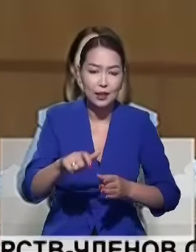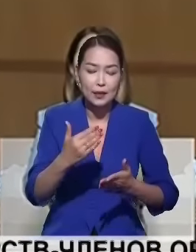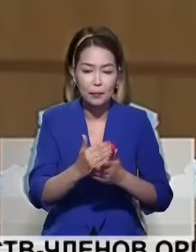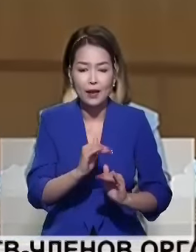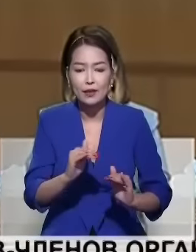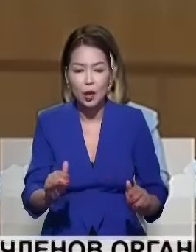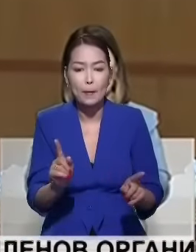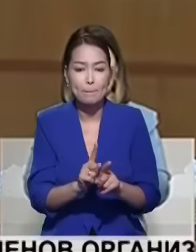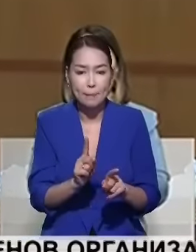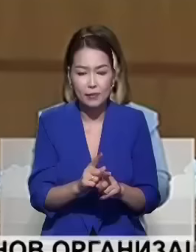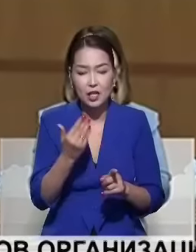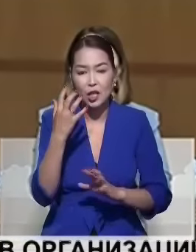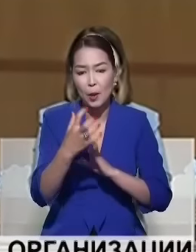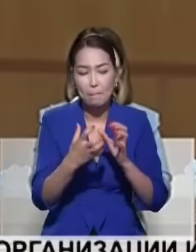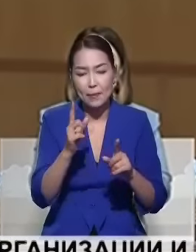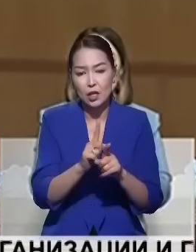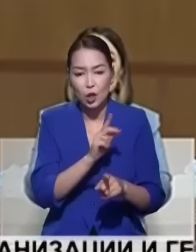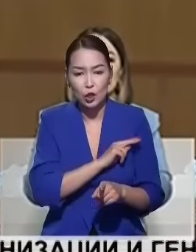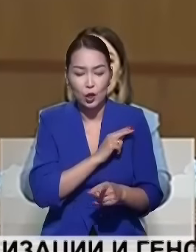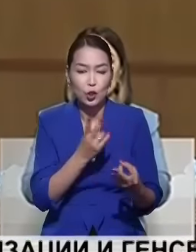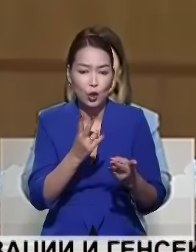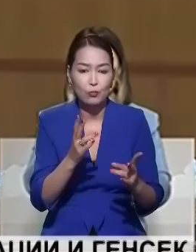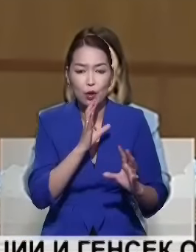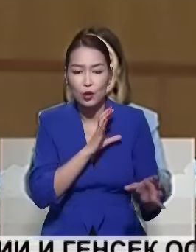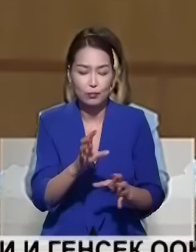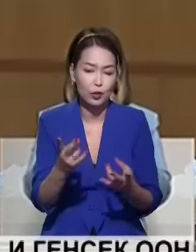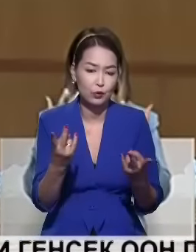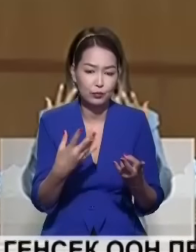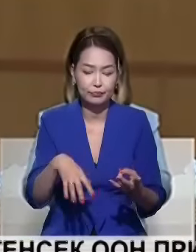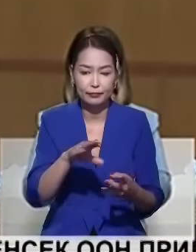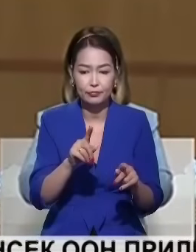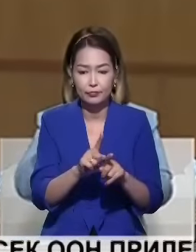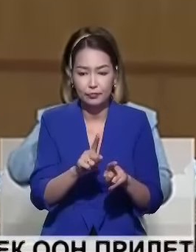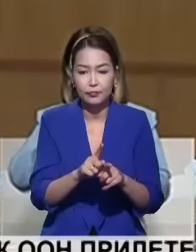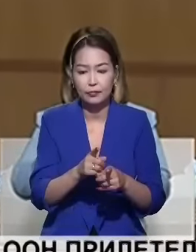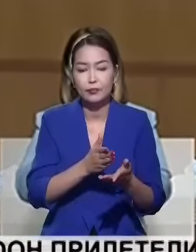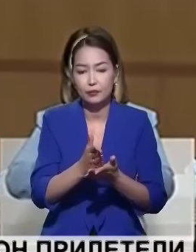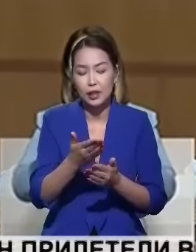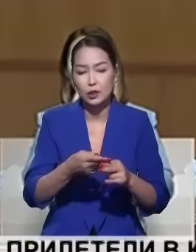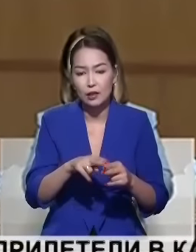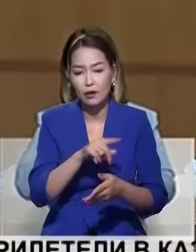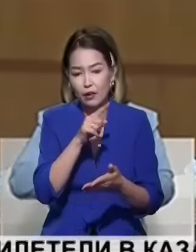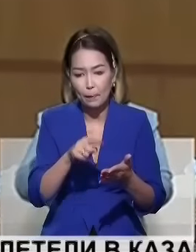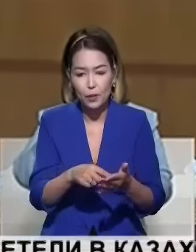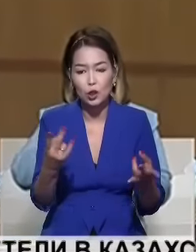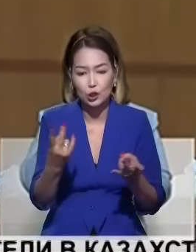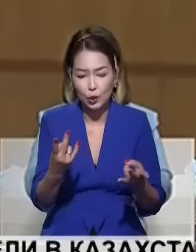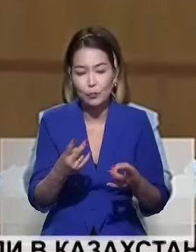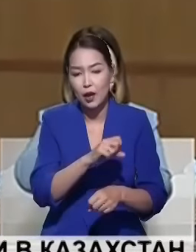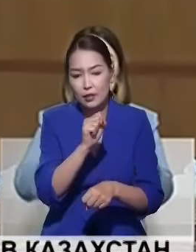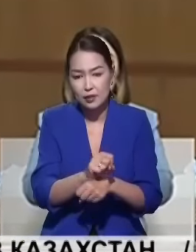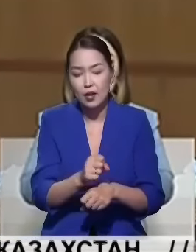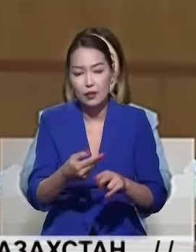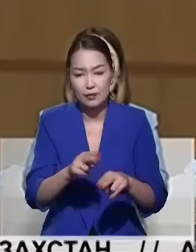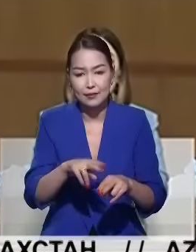являются обломками международной системы, утратившей свою легитимность. Чтобы положить конец этому вопросу, необходимо остановить